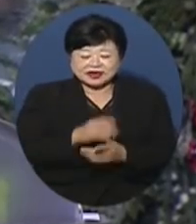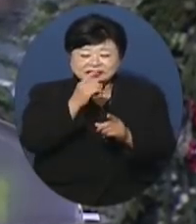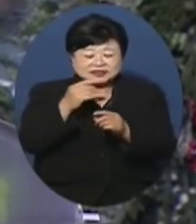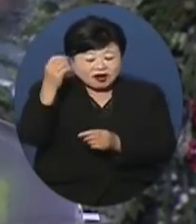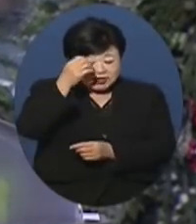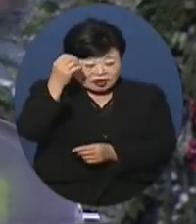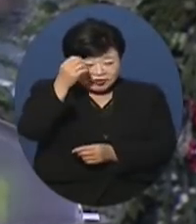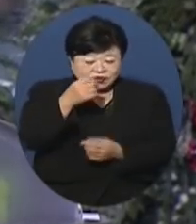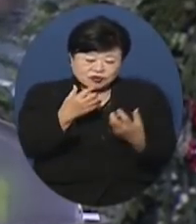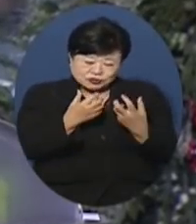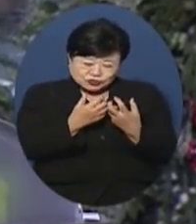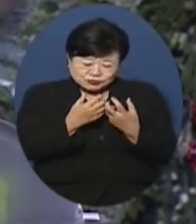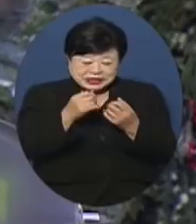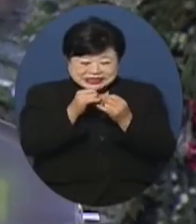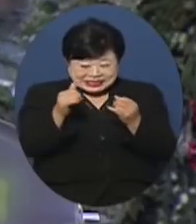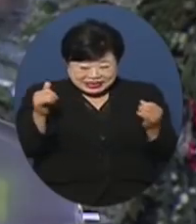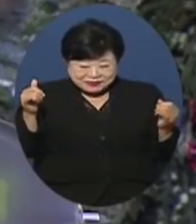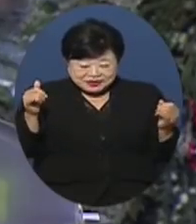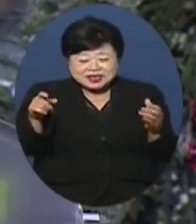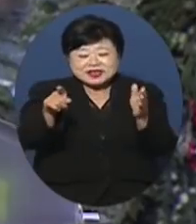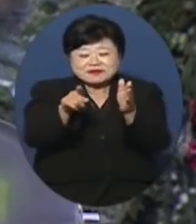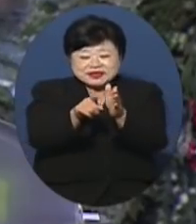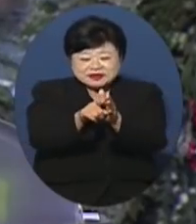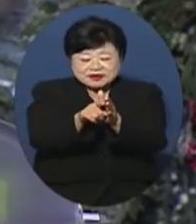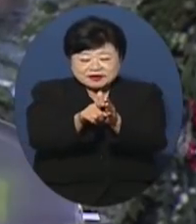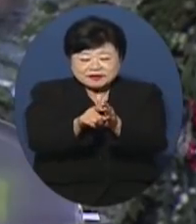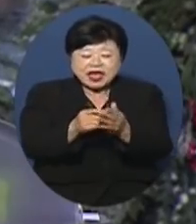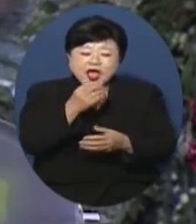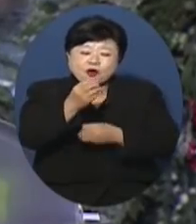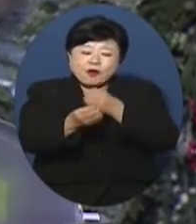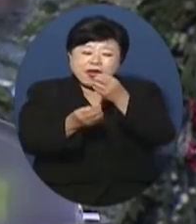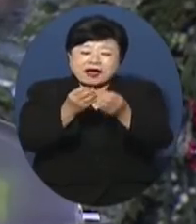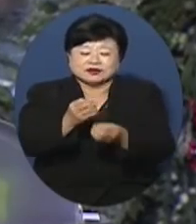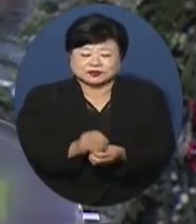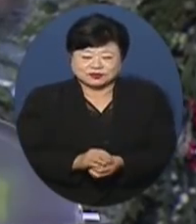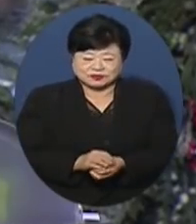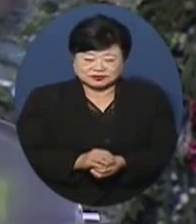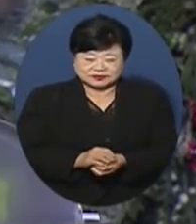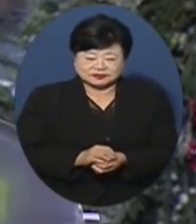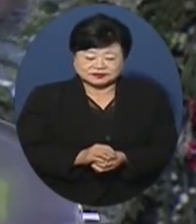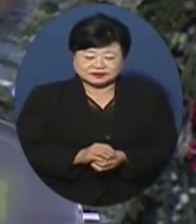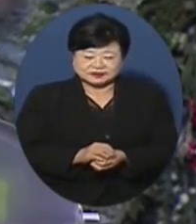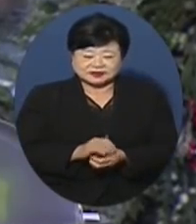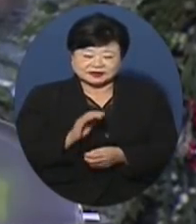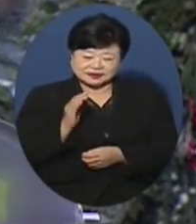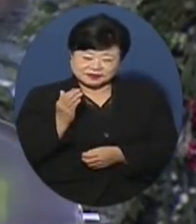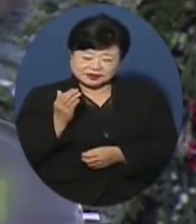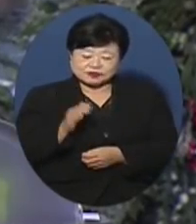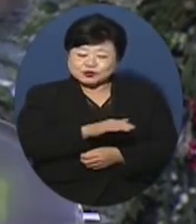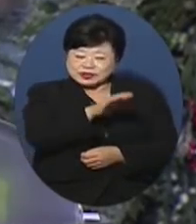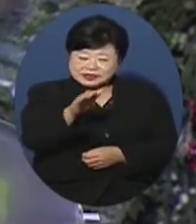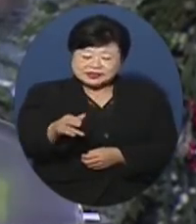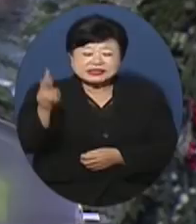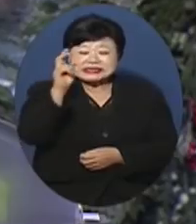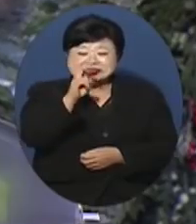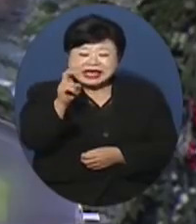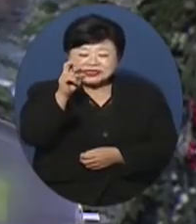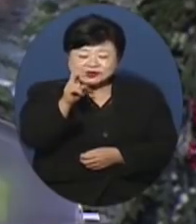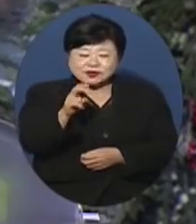성령으로 충만한 사람들이 믿음의 고백으로 지은 것이기 때문에 우리는